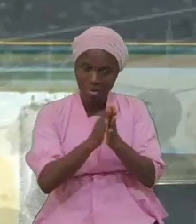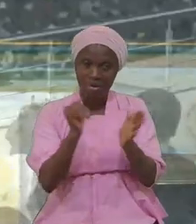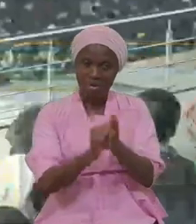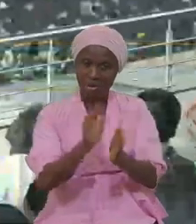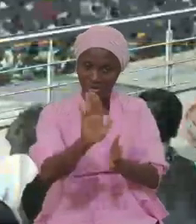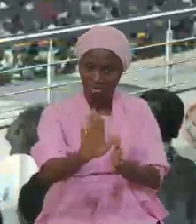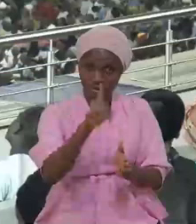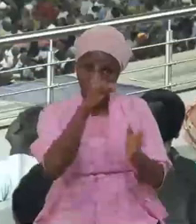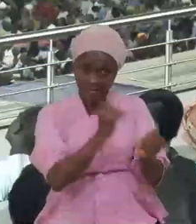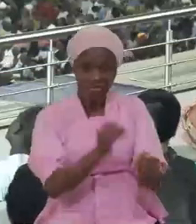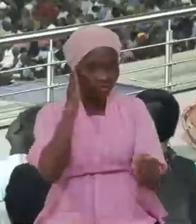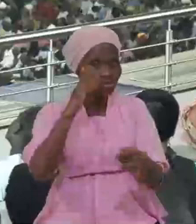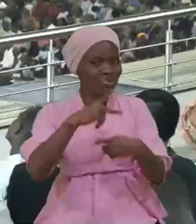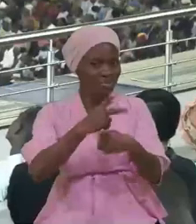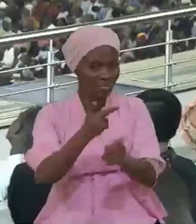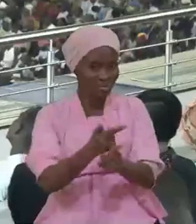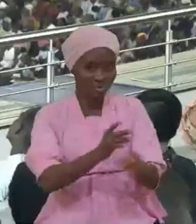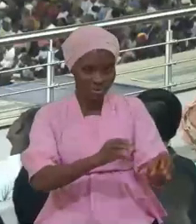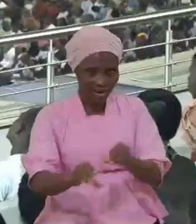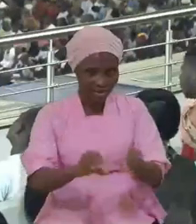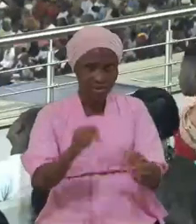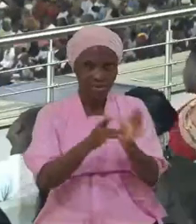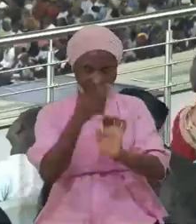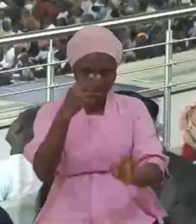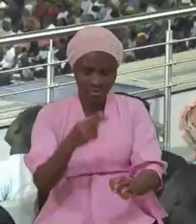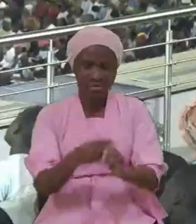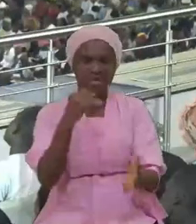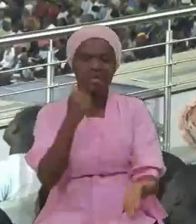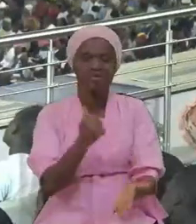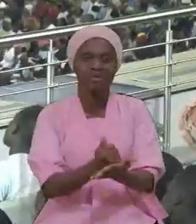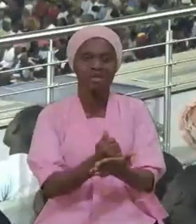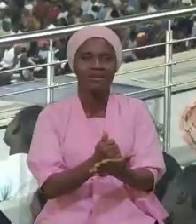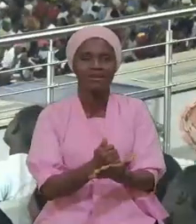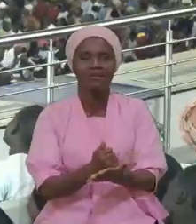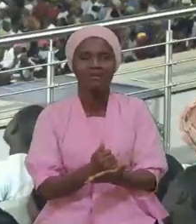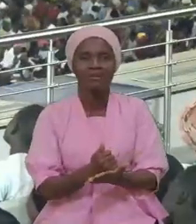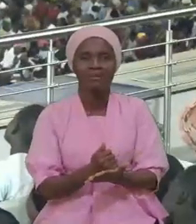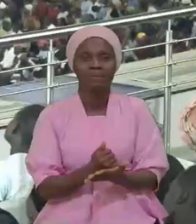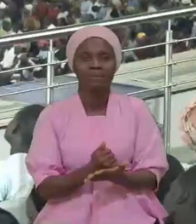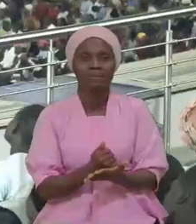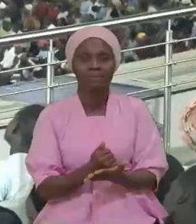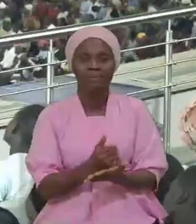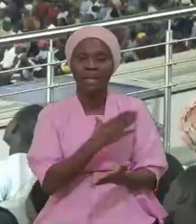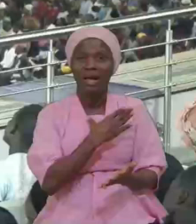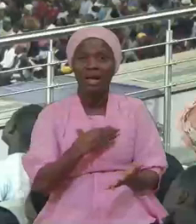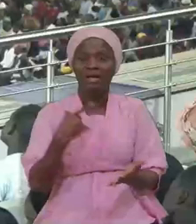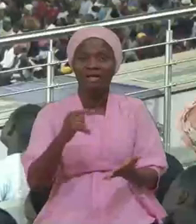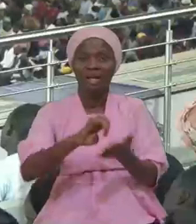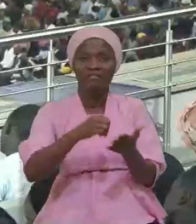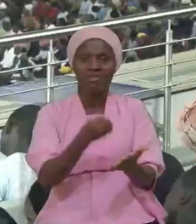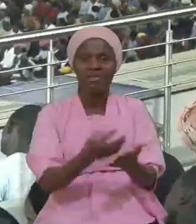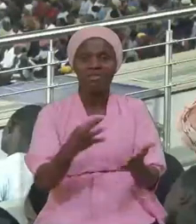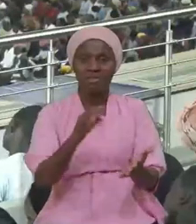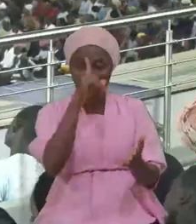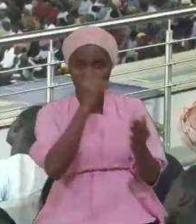actions, que votre foi produise des actes et que l'évidence de la foi